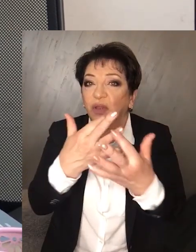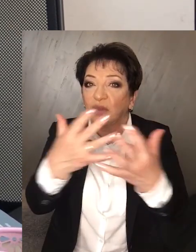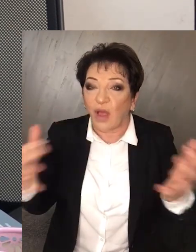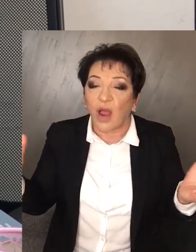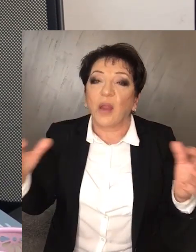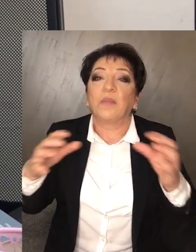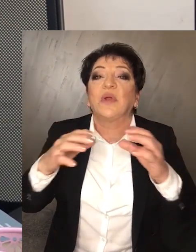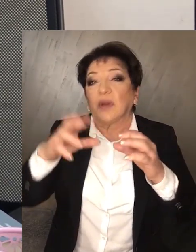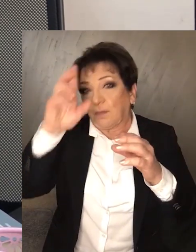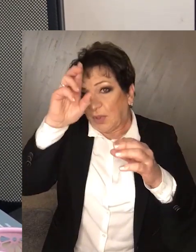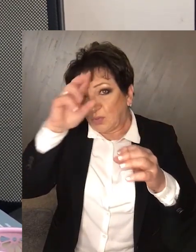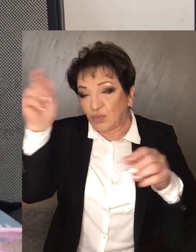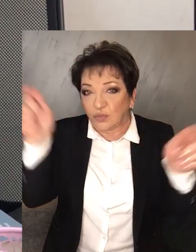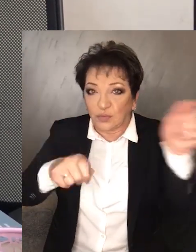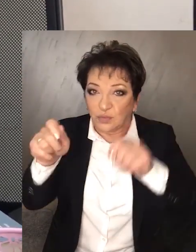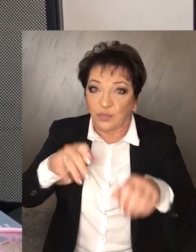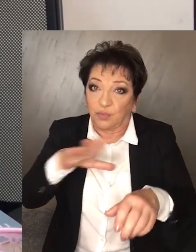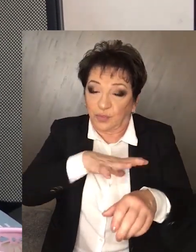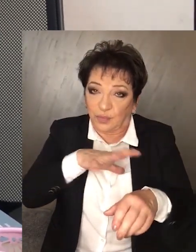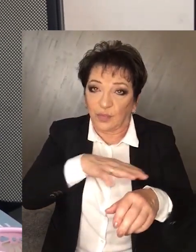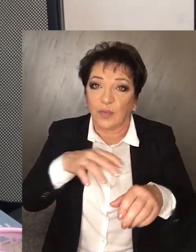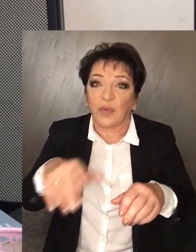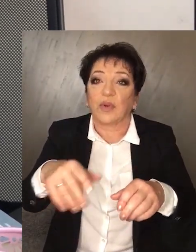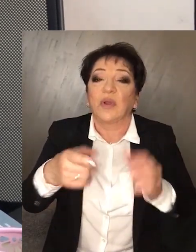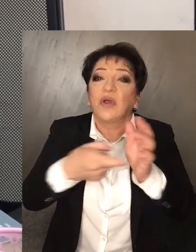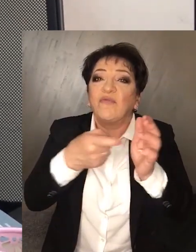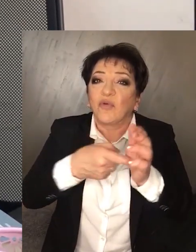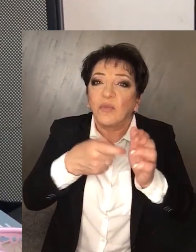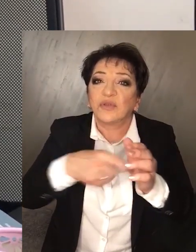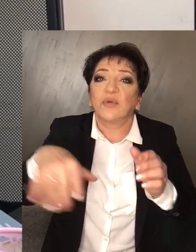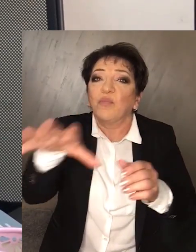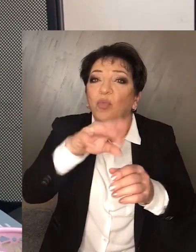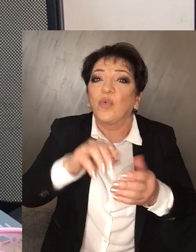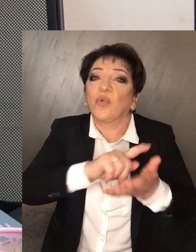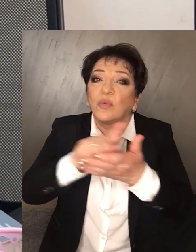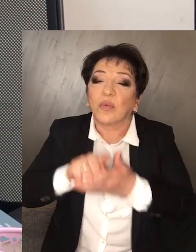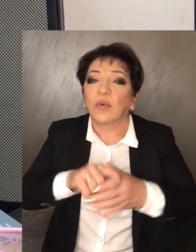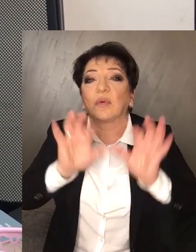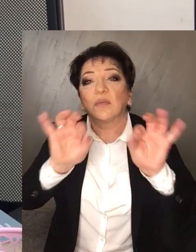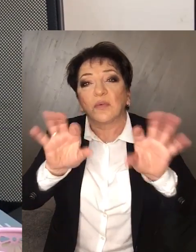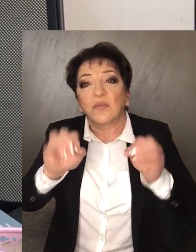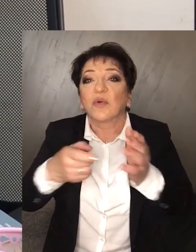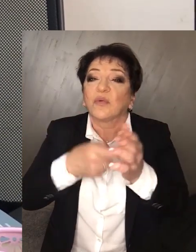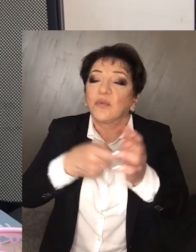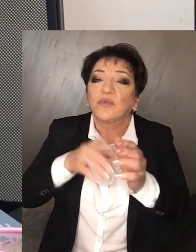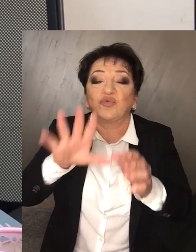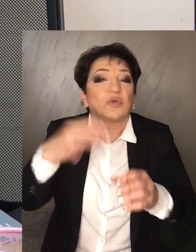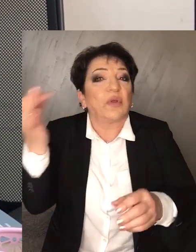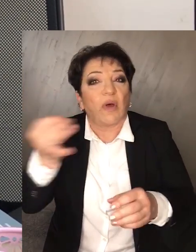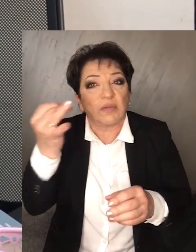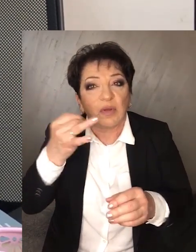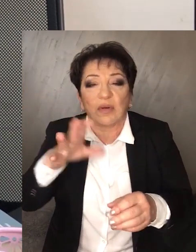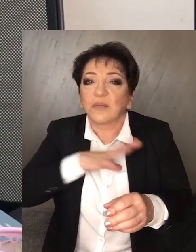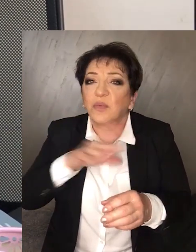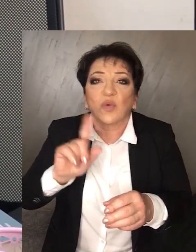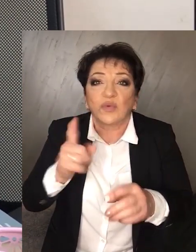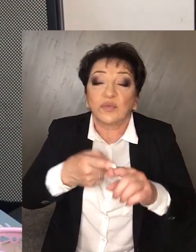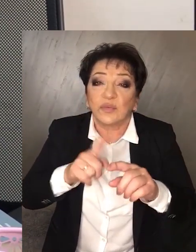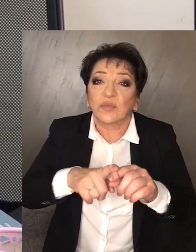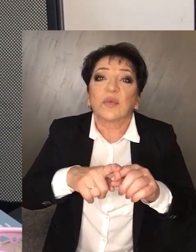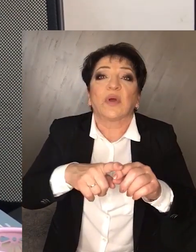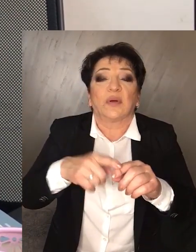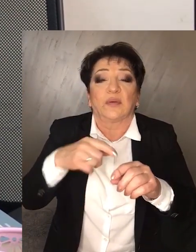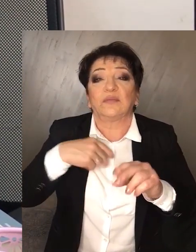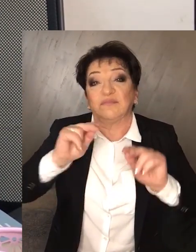մենք որ այնտեղ էինք Ֆինլանդիայում, բոլորը հավաքվում էին տարբեր երկրների, միջազգային ժեստերի լեզվով էր տեղի ունենում ինֆորմացիան, որ փորձում